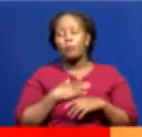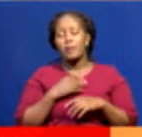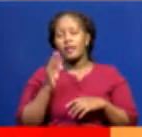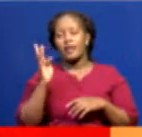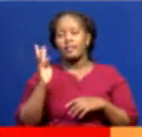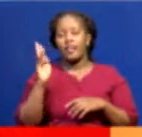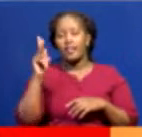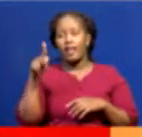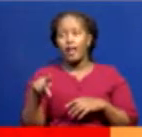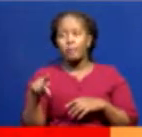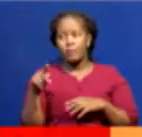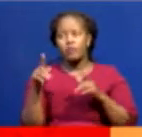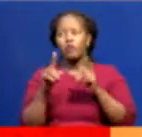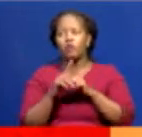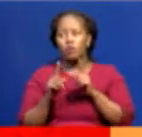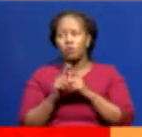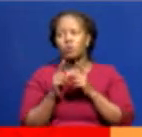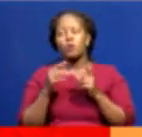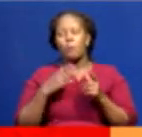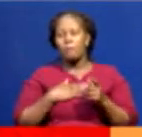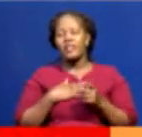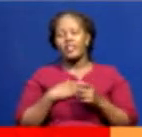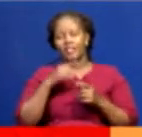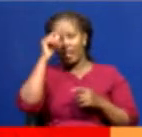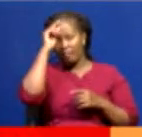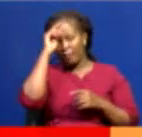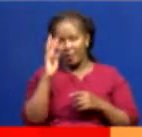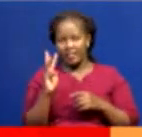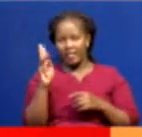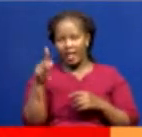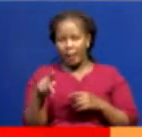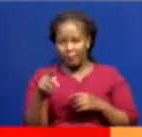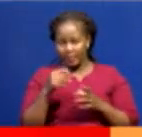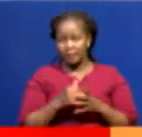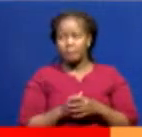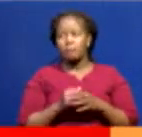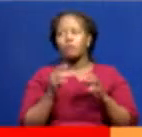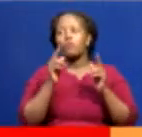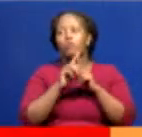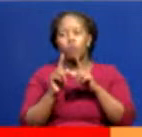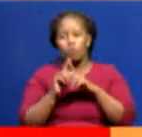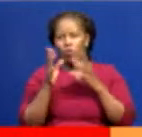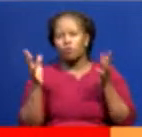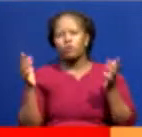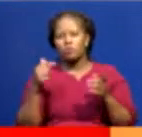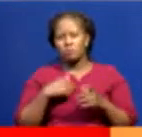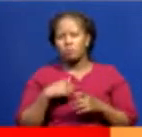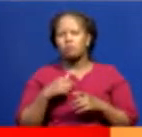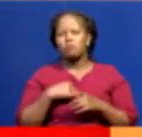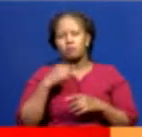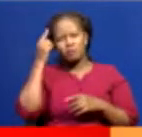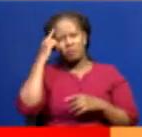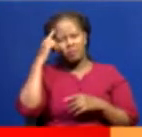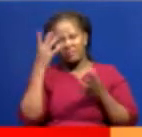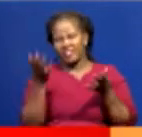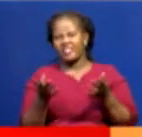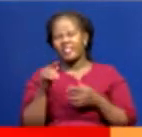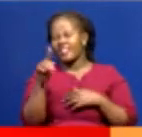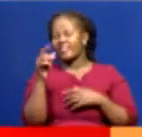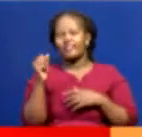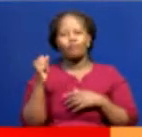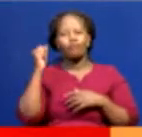mbunge na ni mbunge wa serikali, na kulingana na mimi hii yote ni siasa.